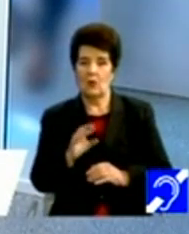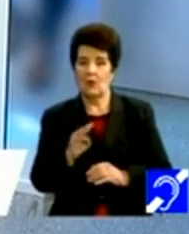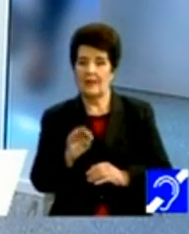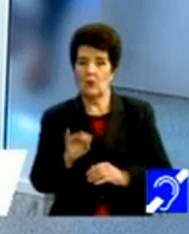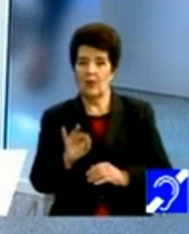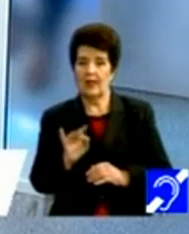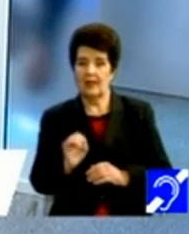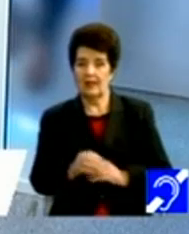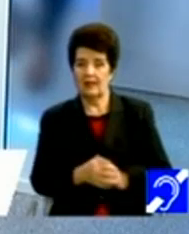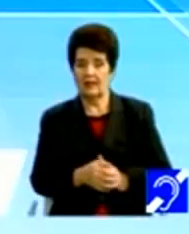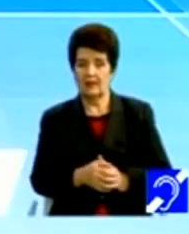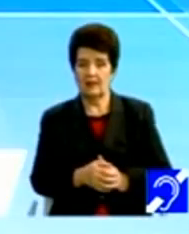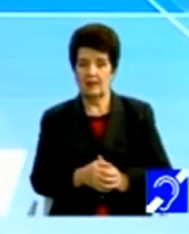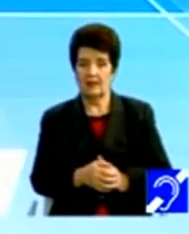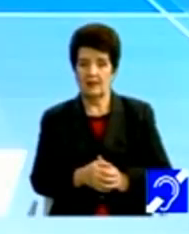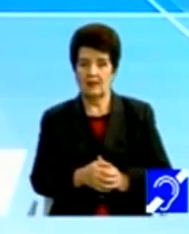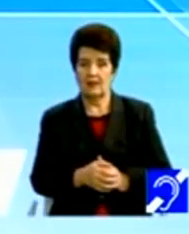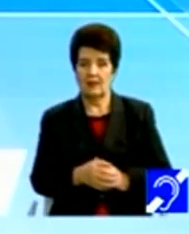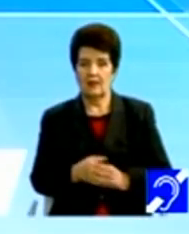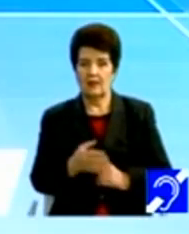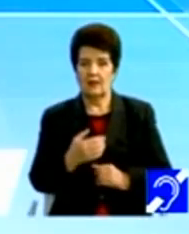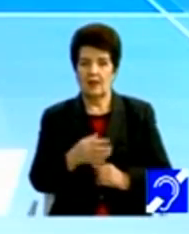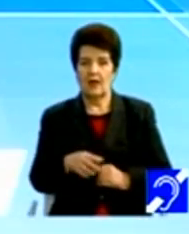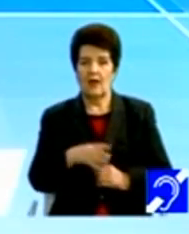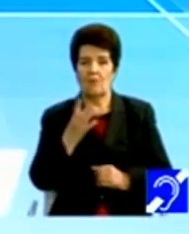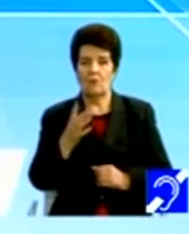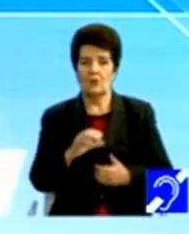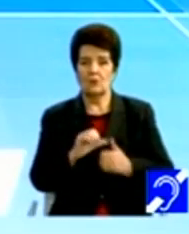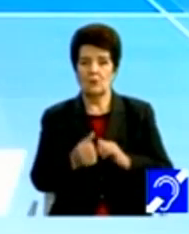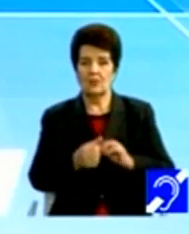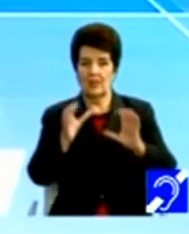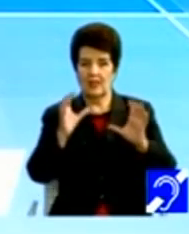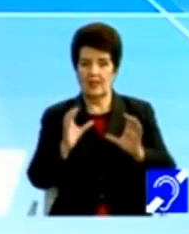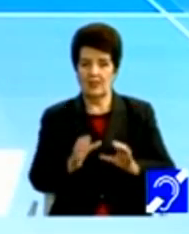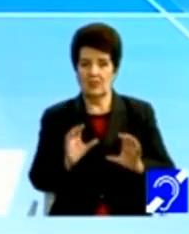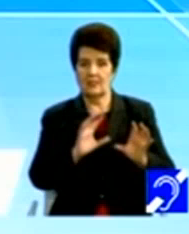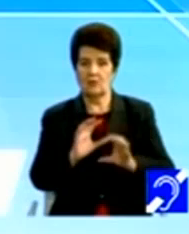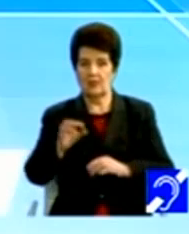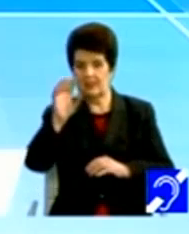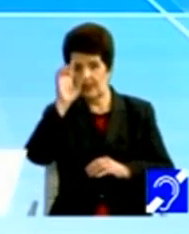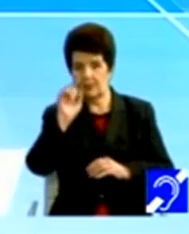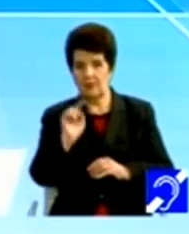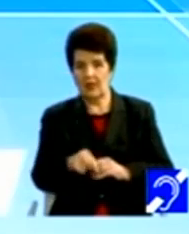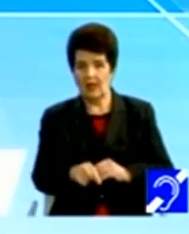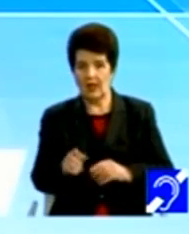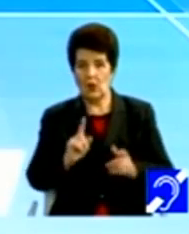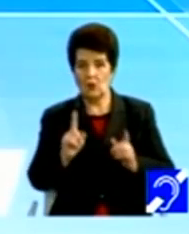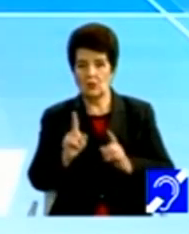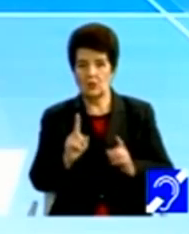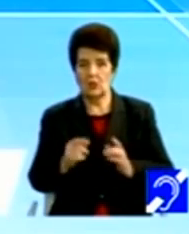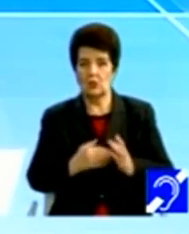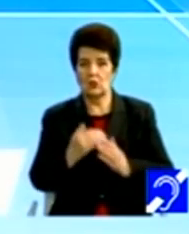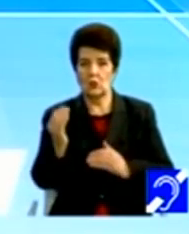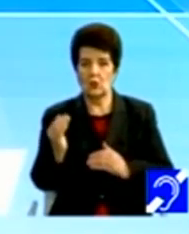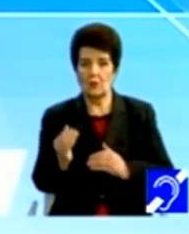ce spune la dumneavoastră? În iulie 2019 a fost modificată legea securității statului, prin care Consiliul Suprem de